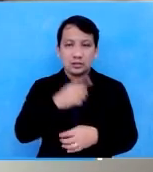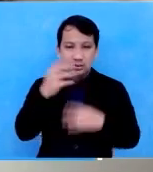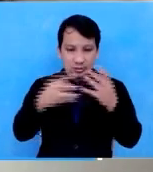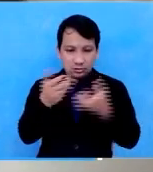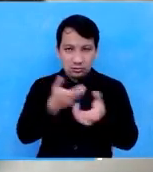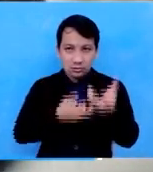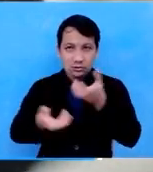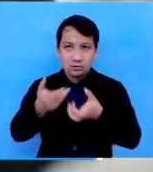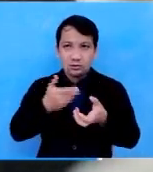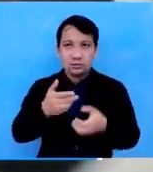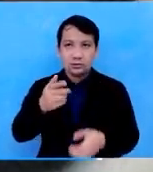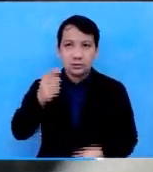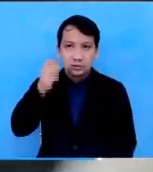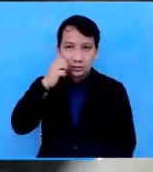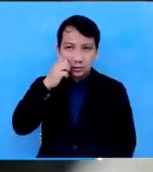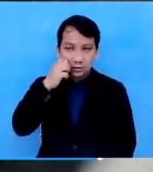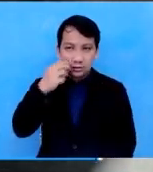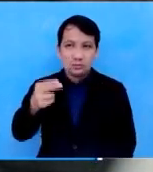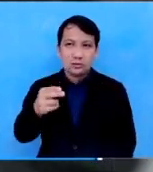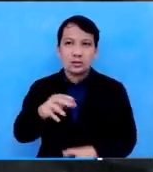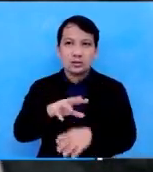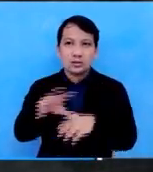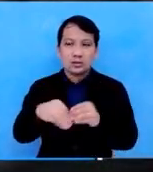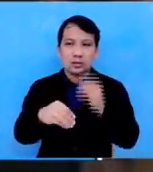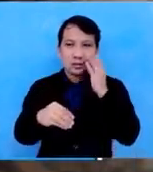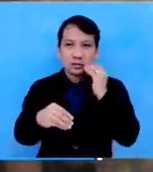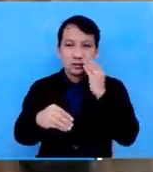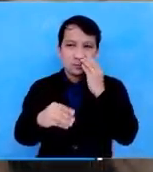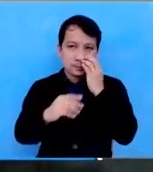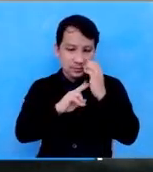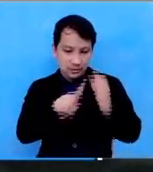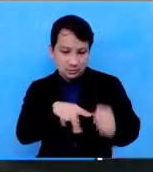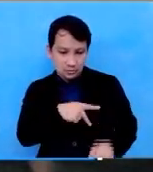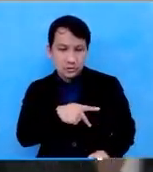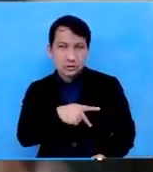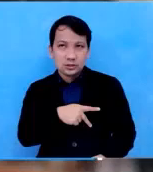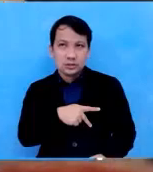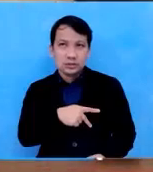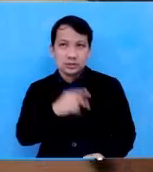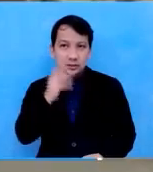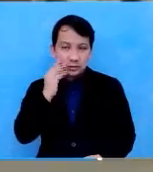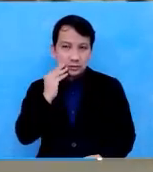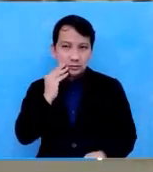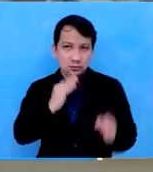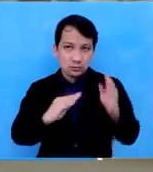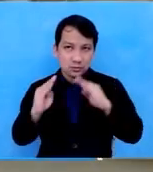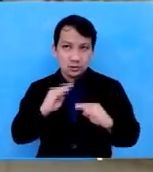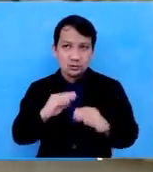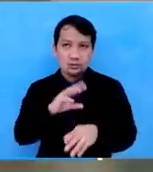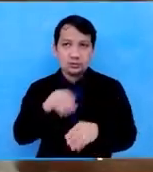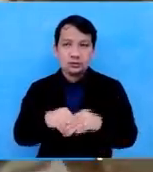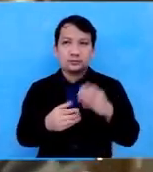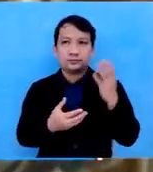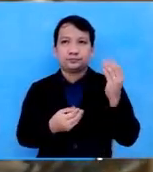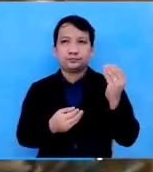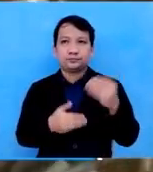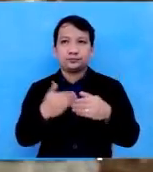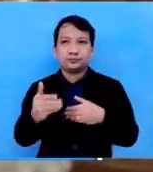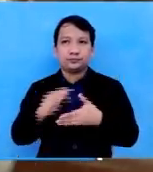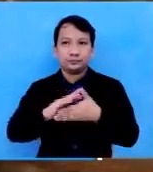Heart Evangelista na kasalukuyan siyang may personal na pinagdaraanan. Yan ang kanyang latest update sa kanyang